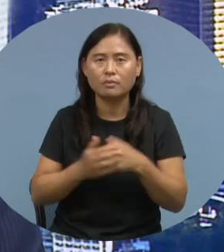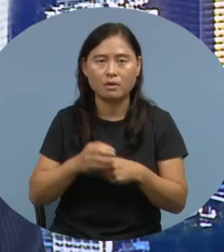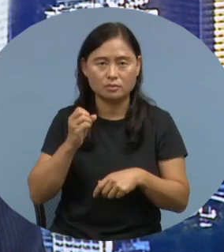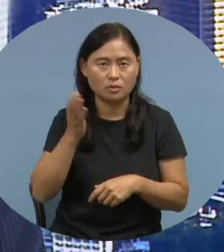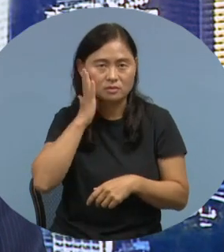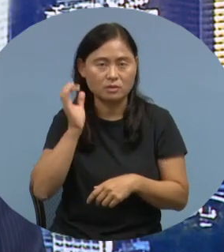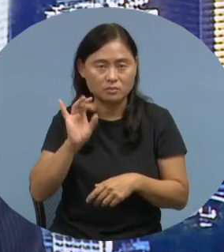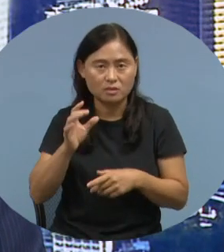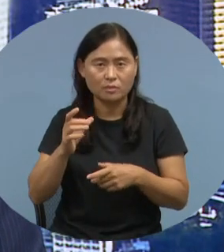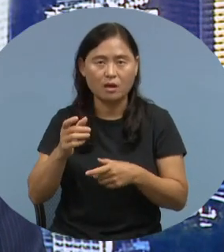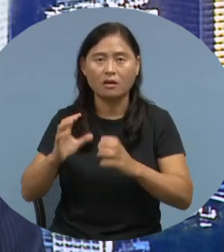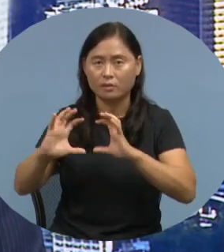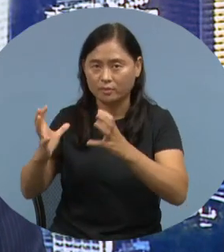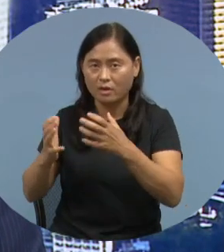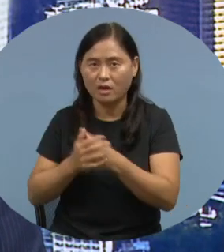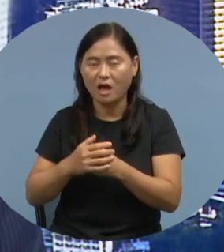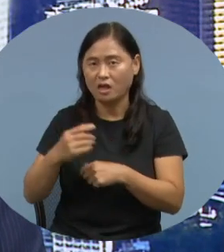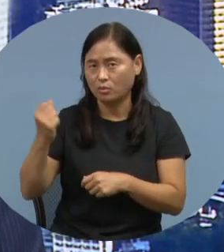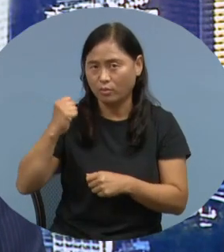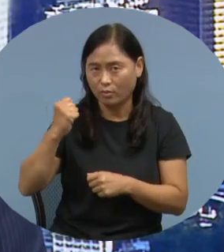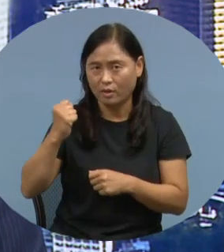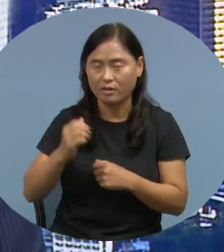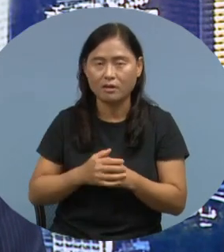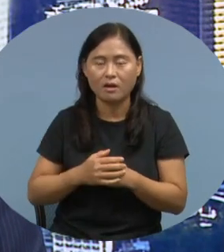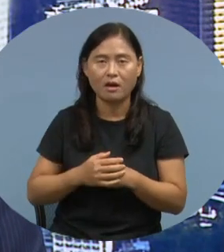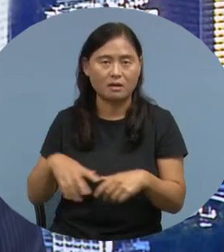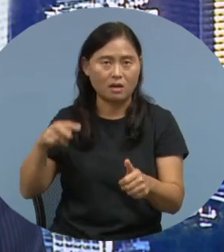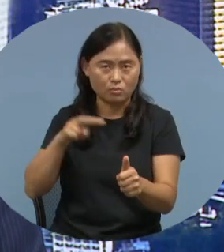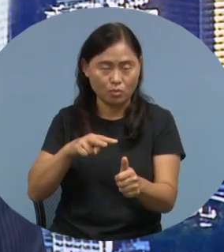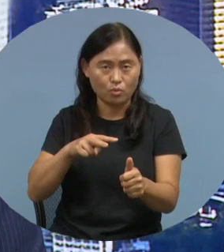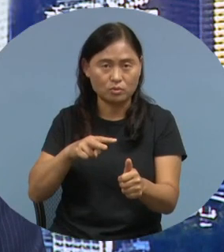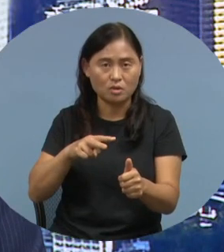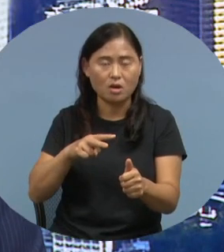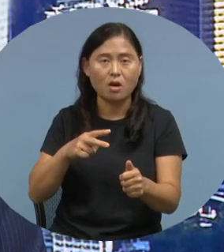咧，佢比較積極去。監管